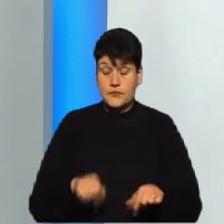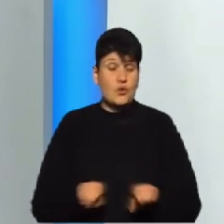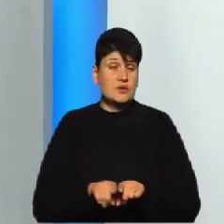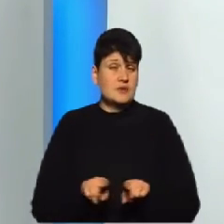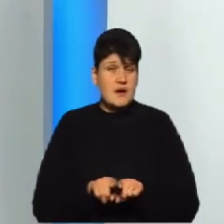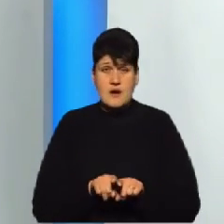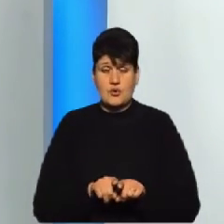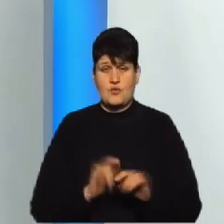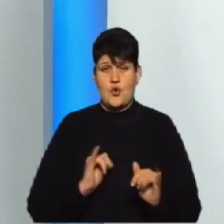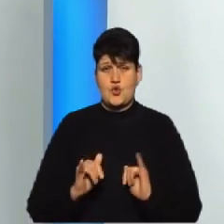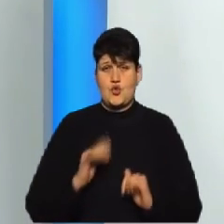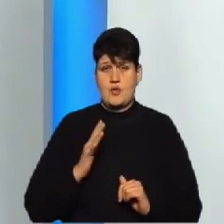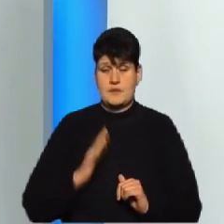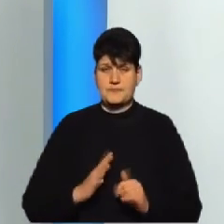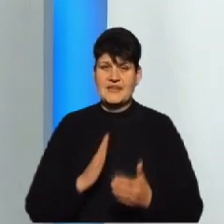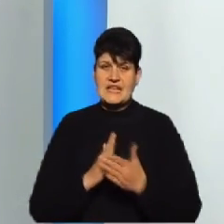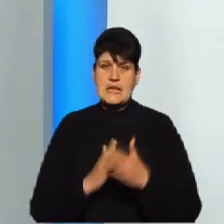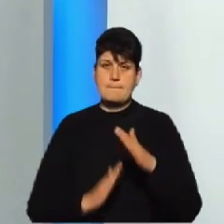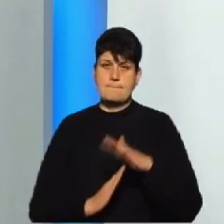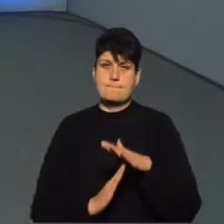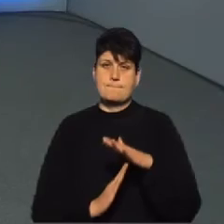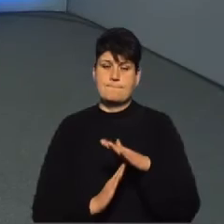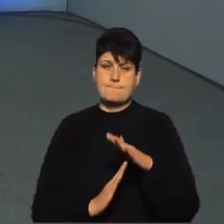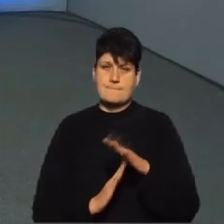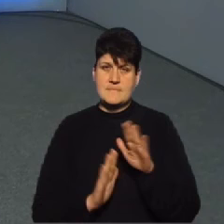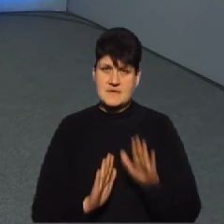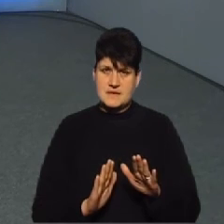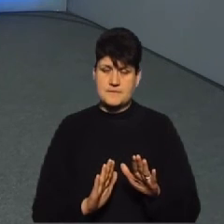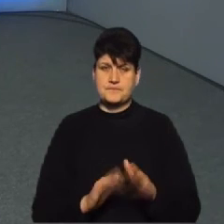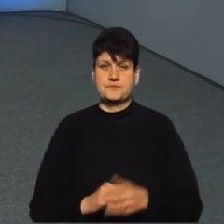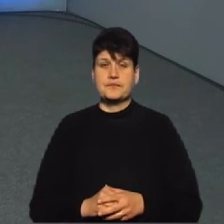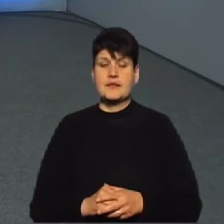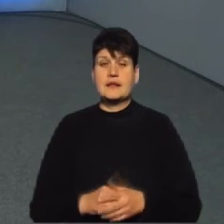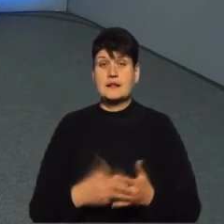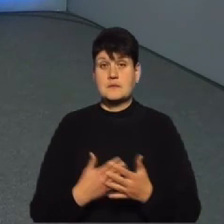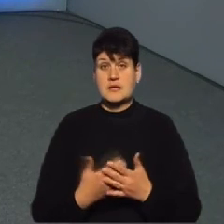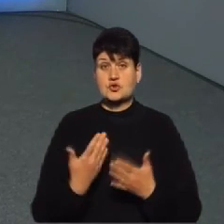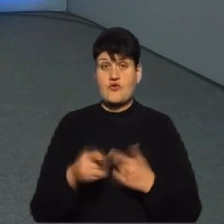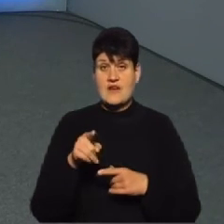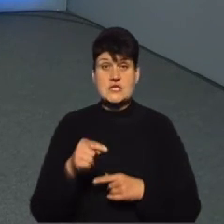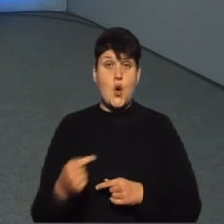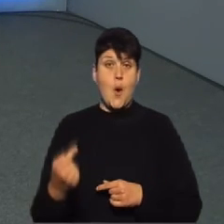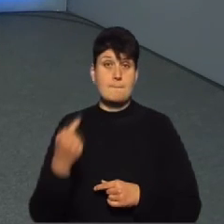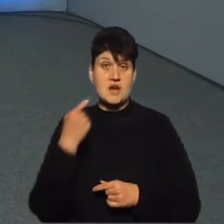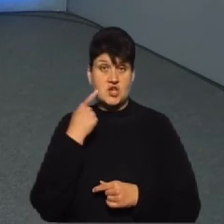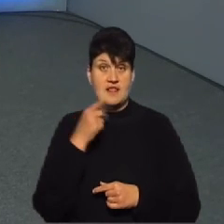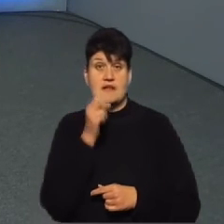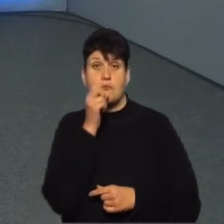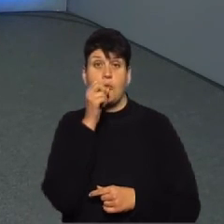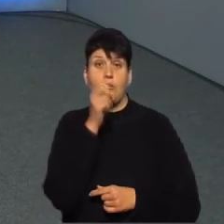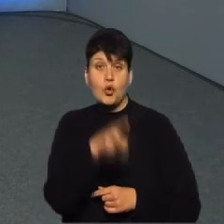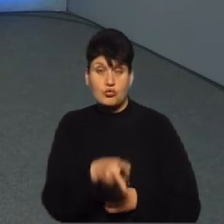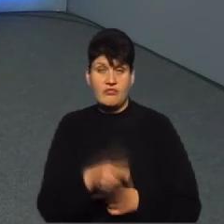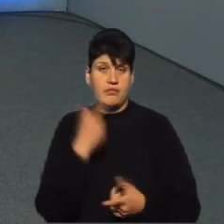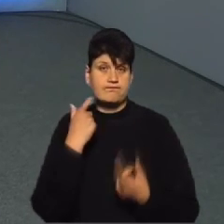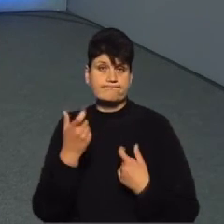Є міра толерантності і є сфери, наприклад. Якщо вас ображають, на вас плюнули, вас обізвали, ви